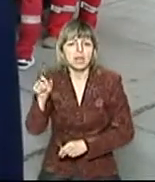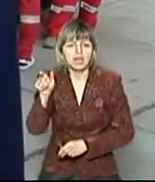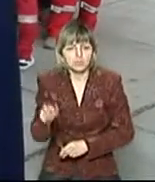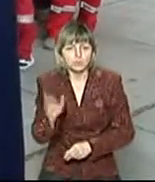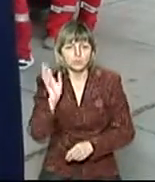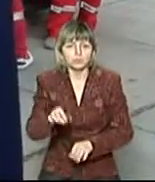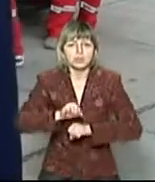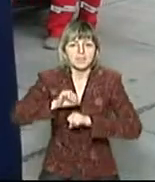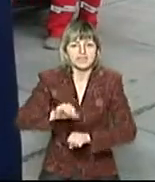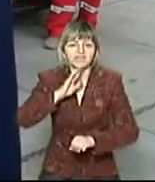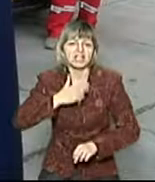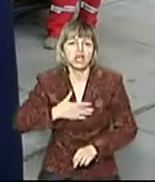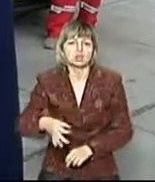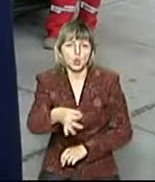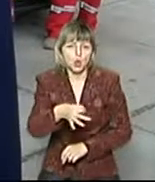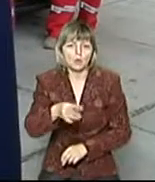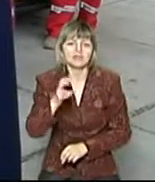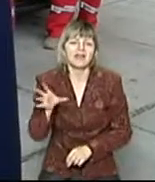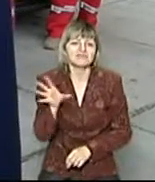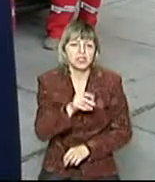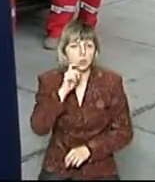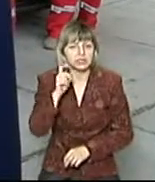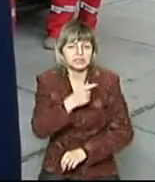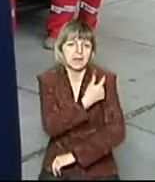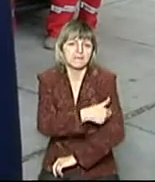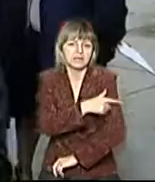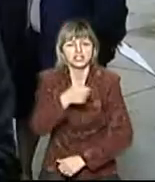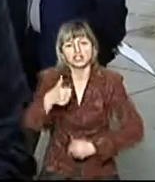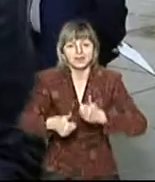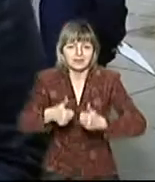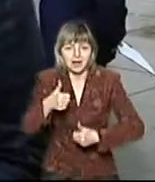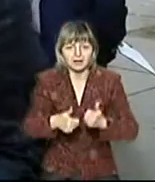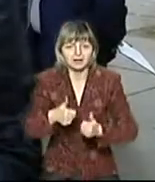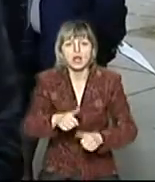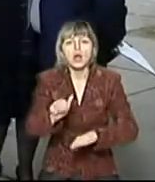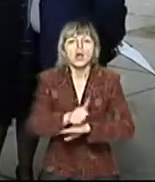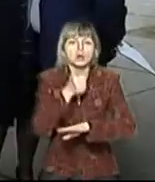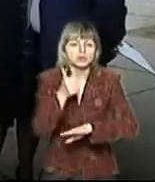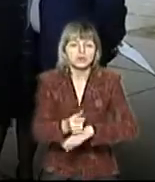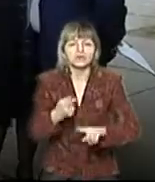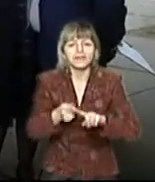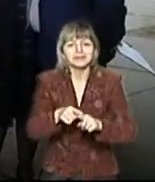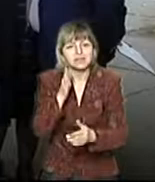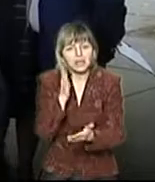буде представляти нашу область на всеукраїнських медичних ралі. Саме основне